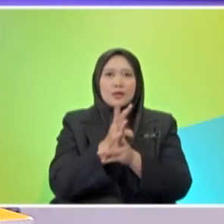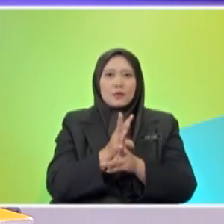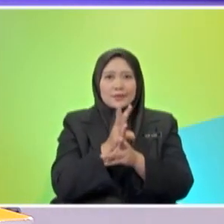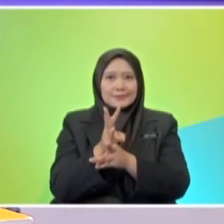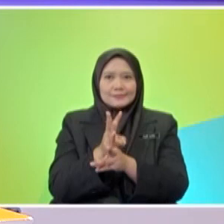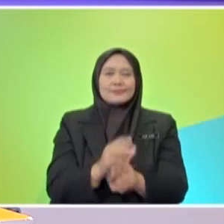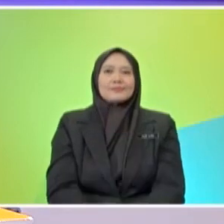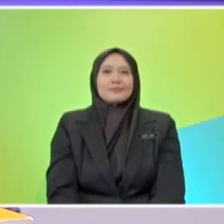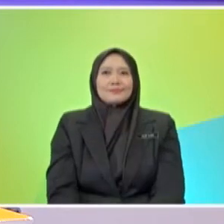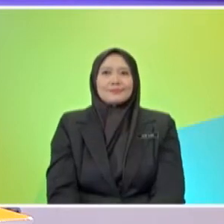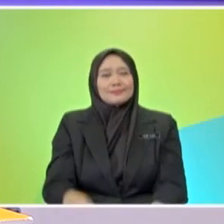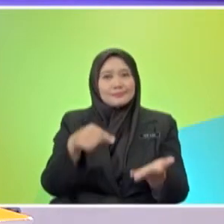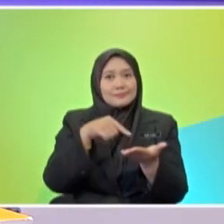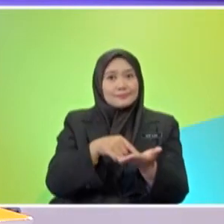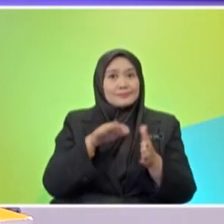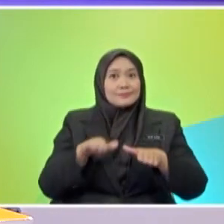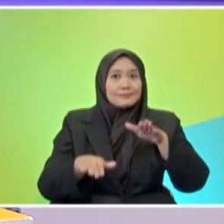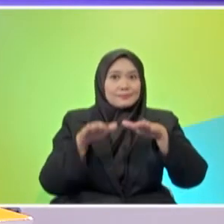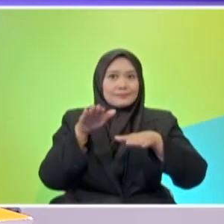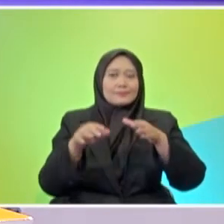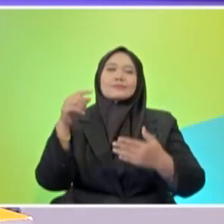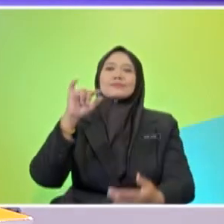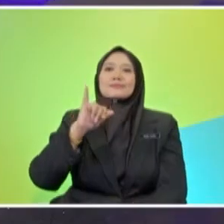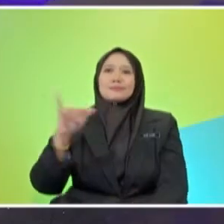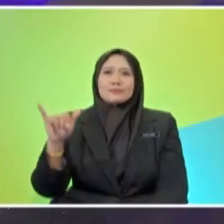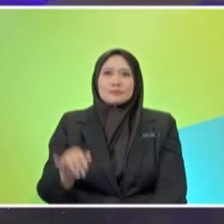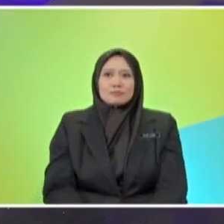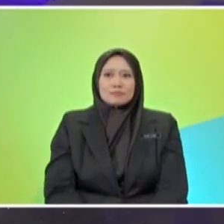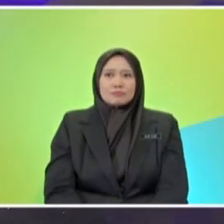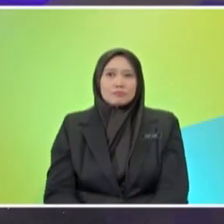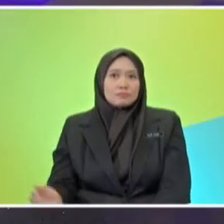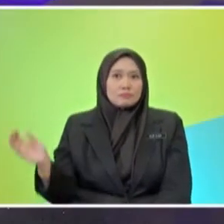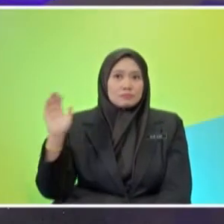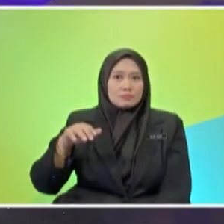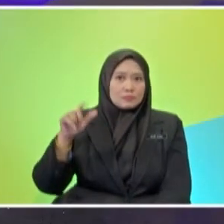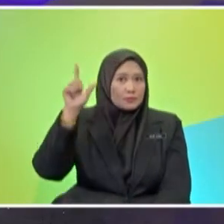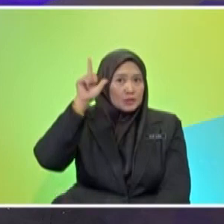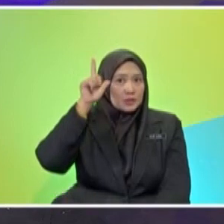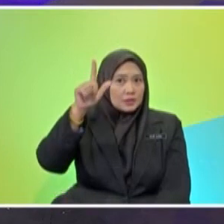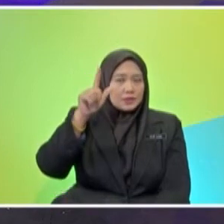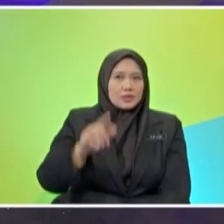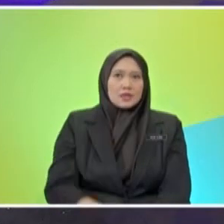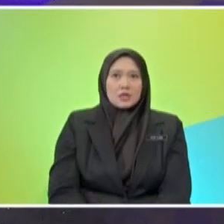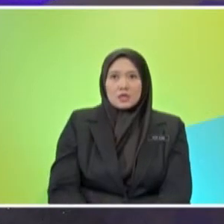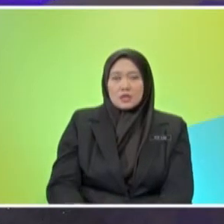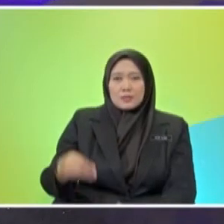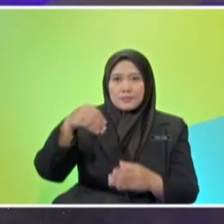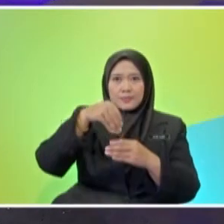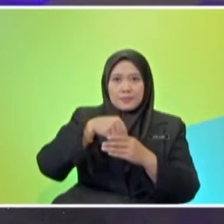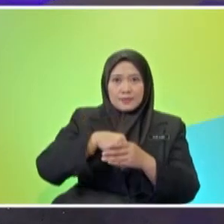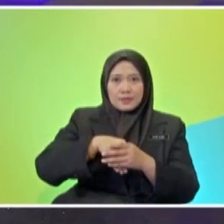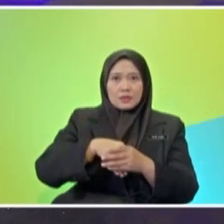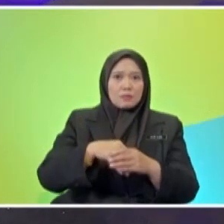lah. Langkah-langkahnya. Okey, jom kita tengok M-Block yang sebenar. Yang ada dekat dalam komputer ni. M-Block yang